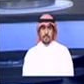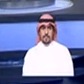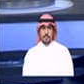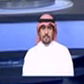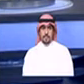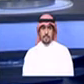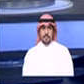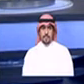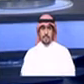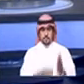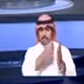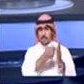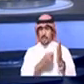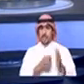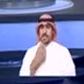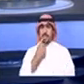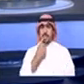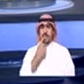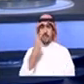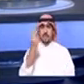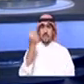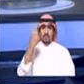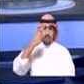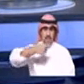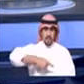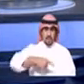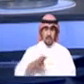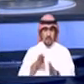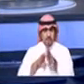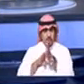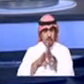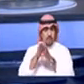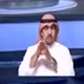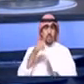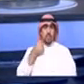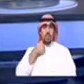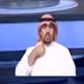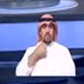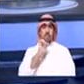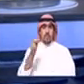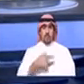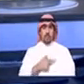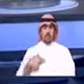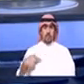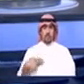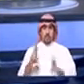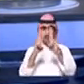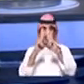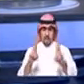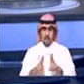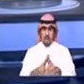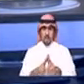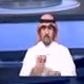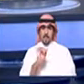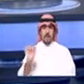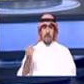سجل العام 2016 إنجازاً جديداً يضاف إلى إنجازات وزارة الكهرباء والماء في جائزة أفضل تطبيق لنظم